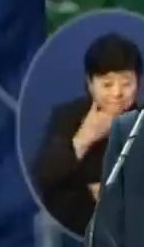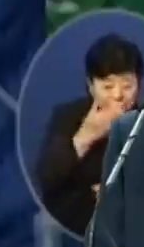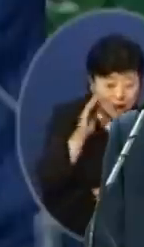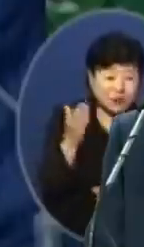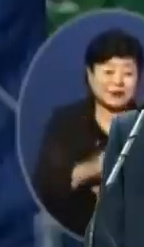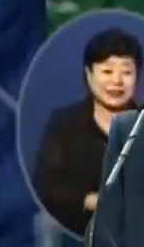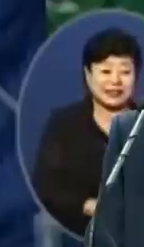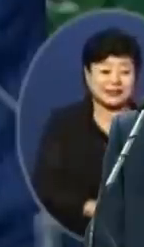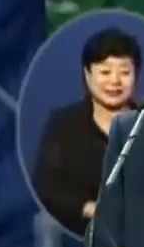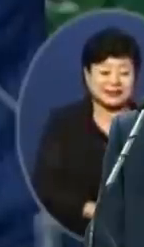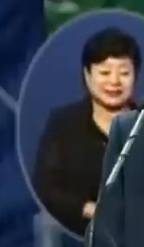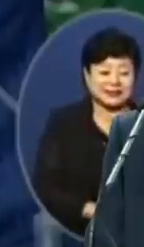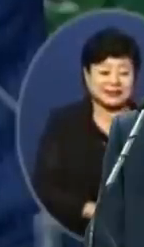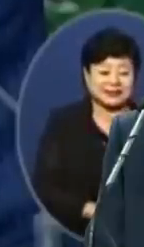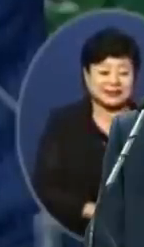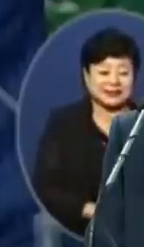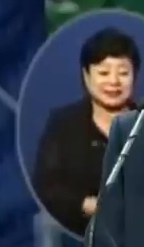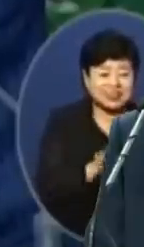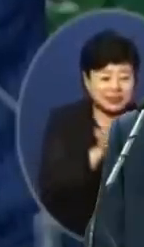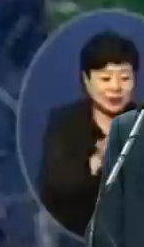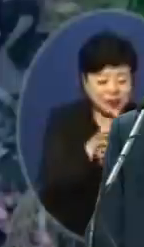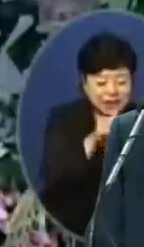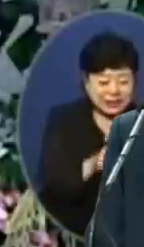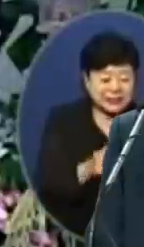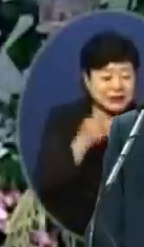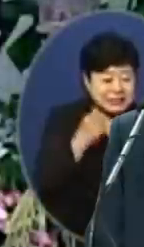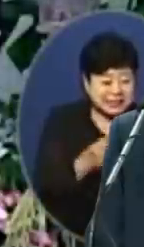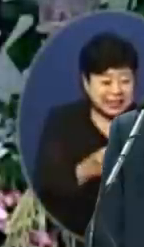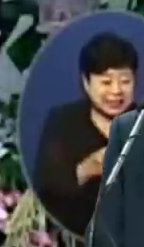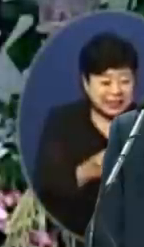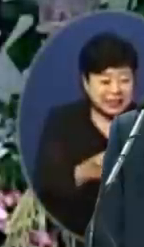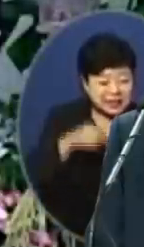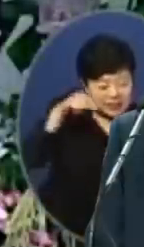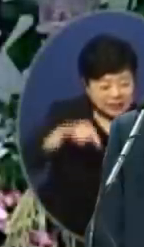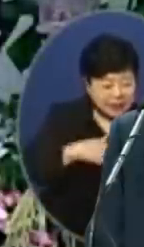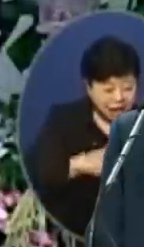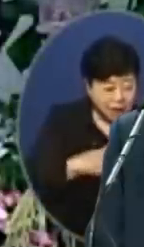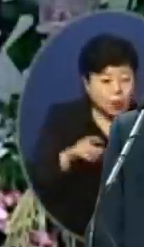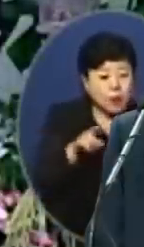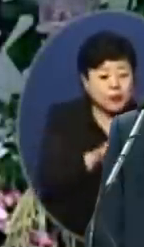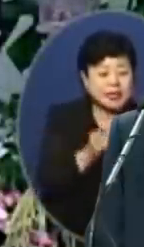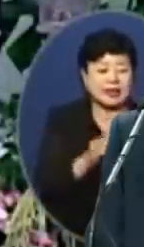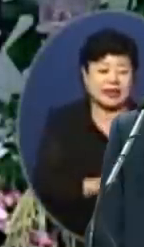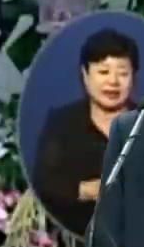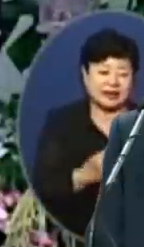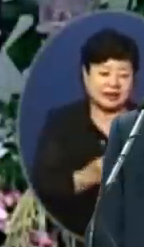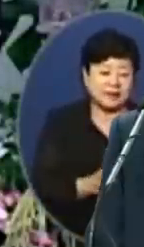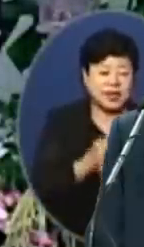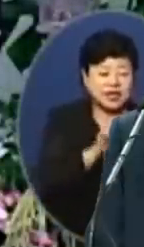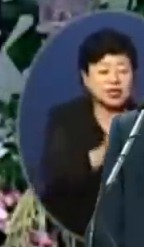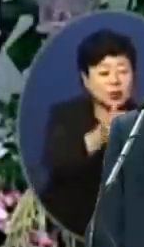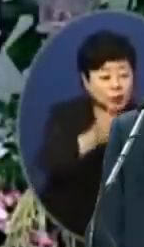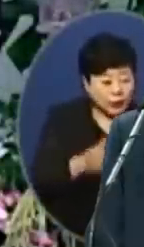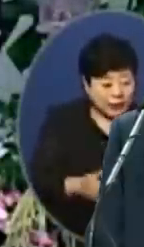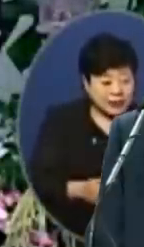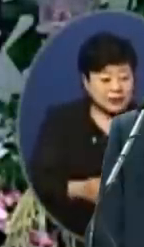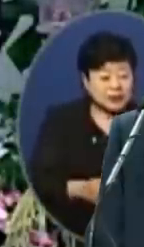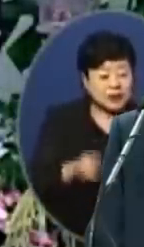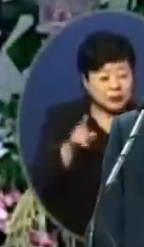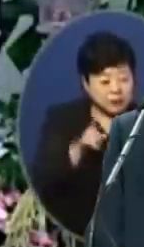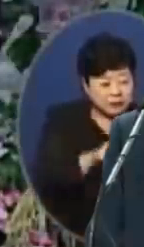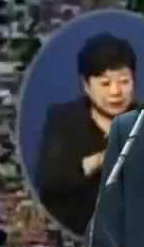있는 것입니다. 우리가 기도하면 하나님의 살아계심을 더 깊이 알게 되고 믿게 되는 것입니다. 그래서 기도를 통하여